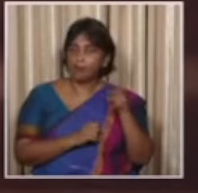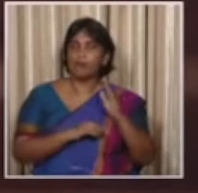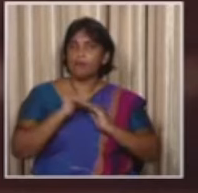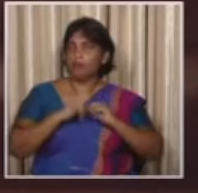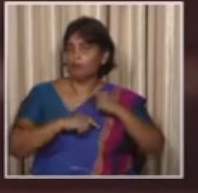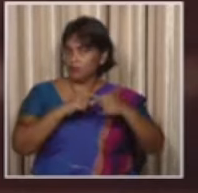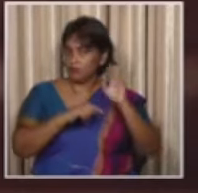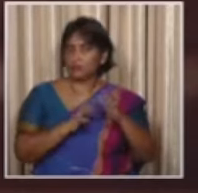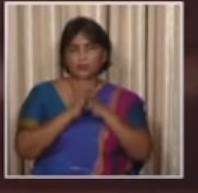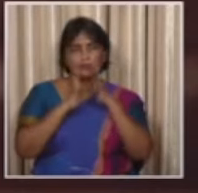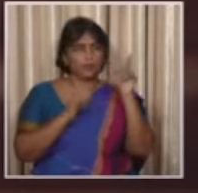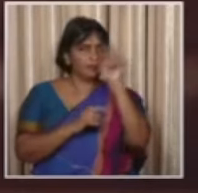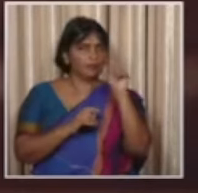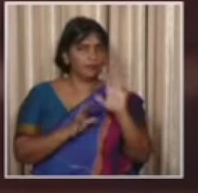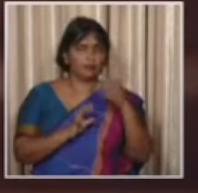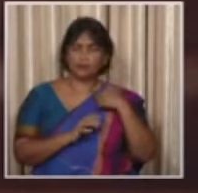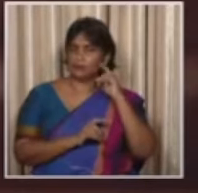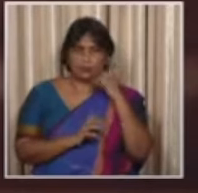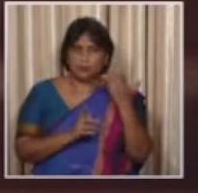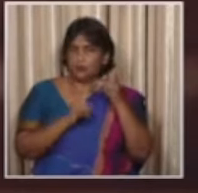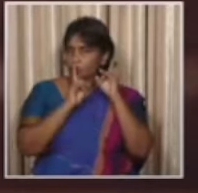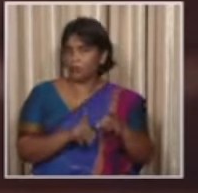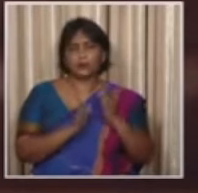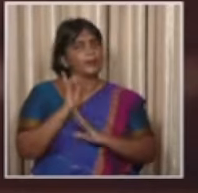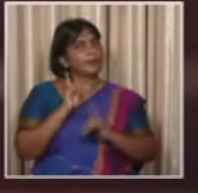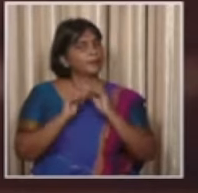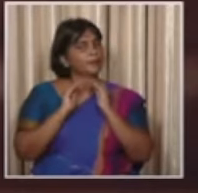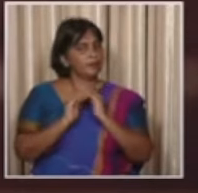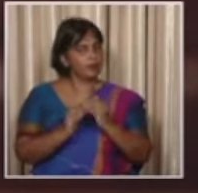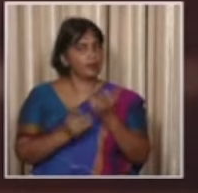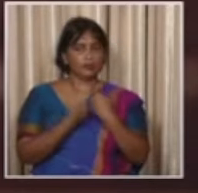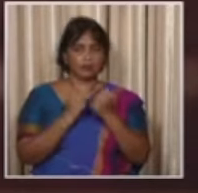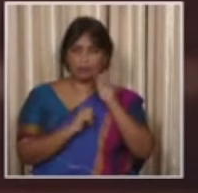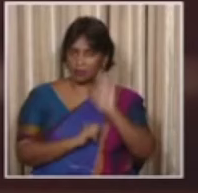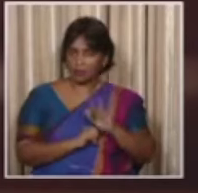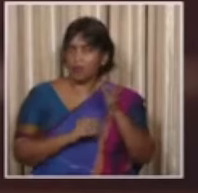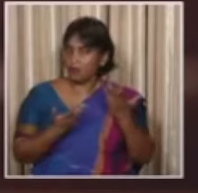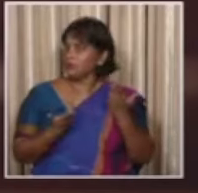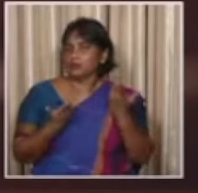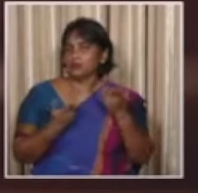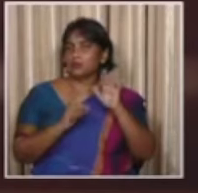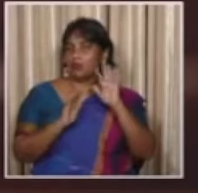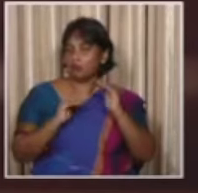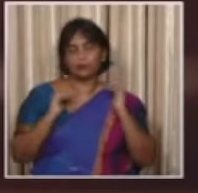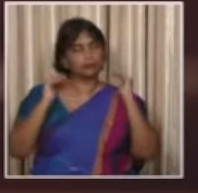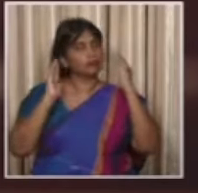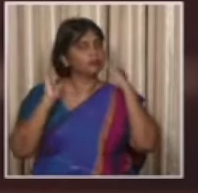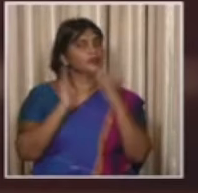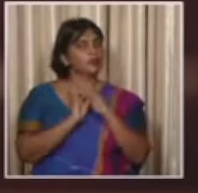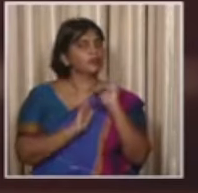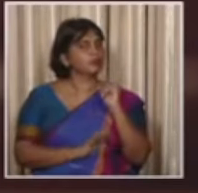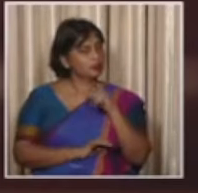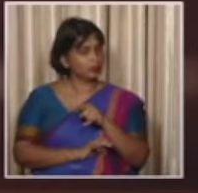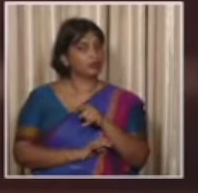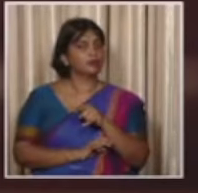පියවරක් තියෙනවද කියන එක ලොකු ප්‍රශ්නයක්. මම දන්නේ නැහැ එහෙම එකක් අමාත්‍යාංශයේ සමාලෝචනයක් තියෙනවද නැද්ද කියලා. නමුත් ප්‍රගතිය පිළිබඳව යම්